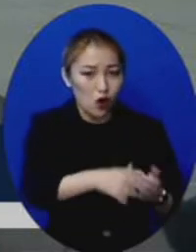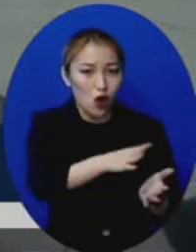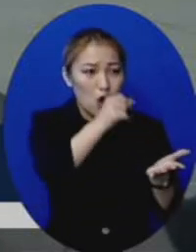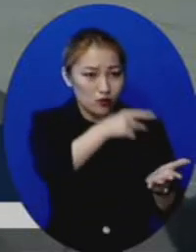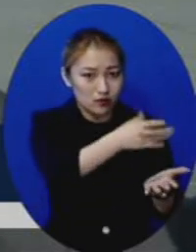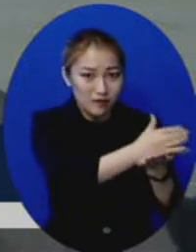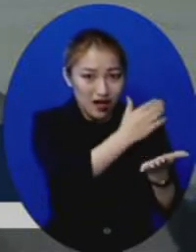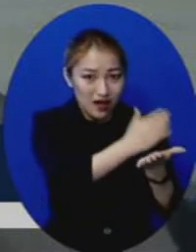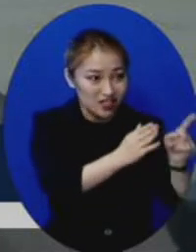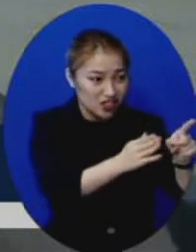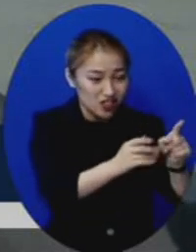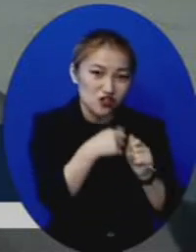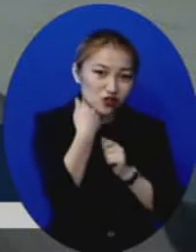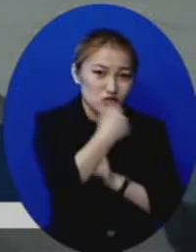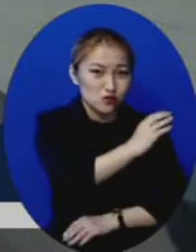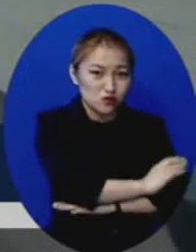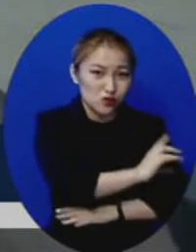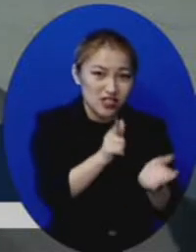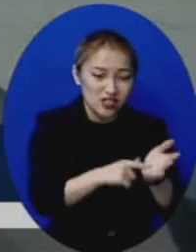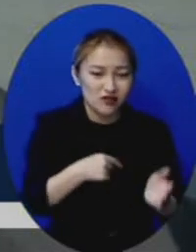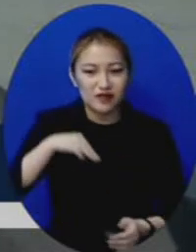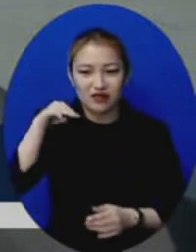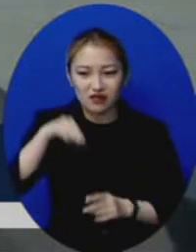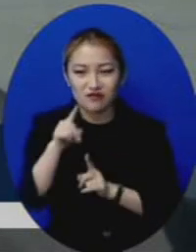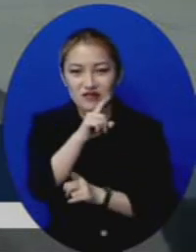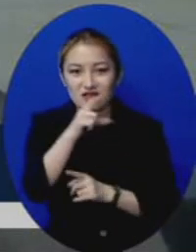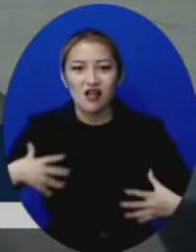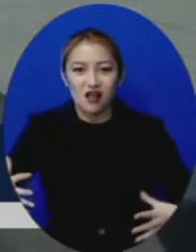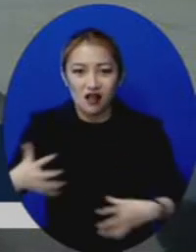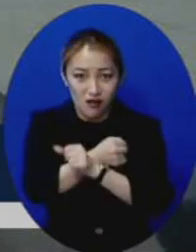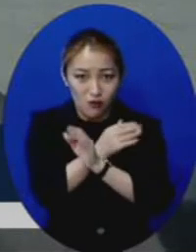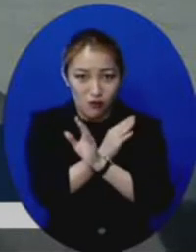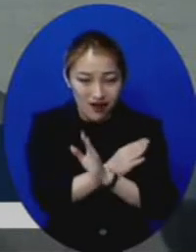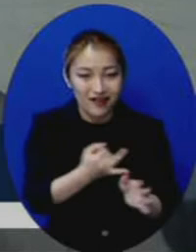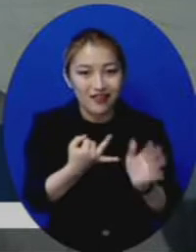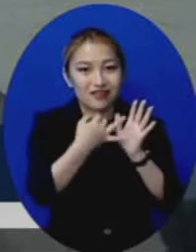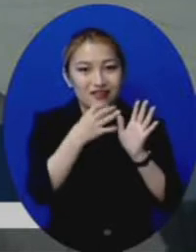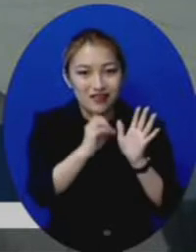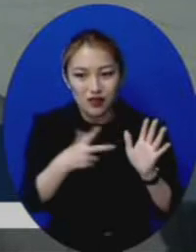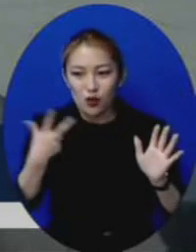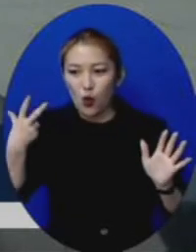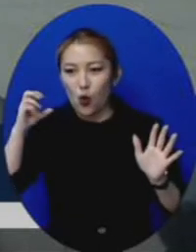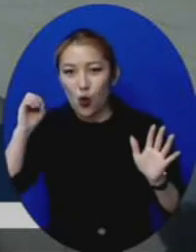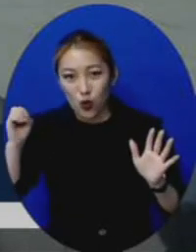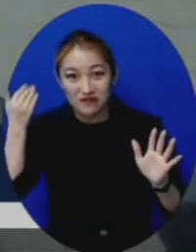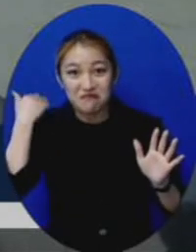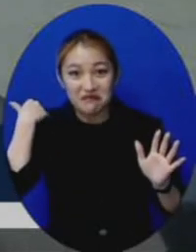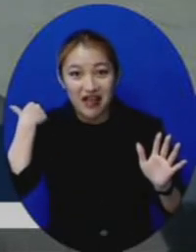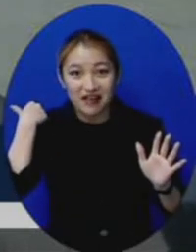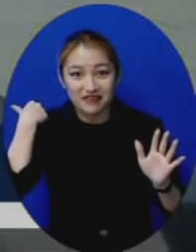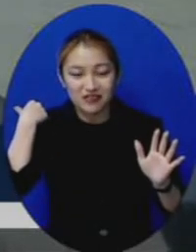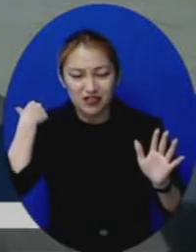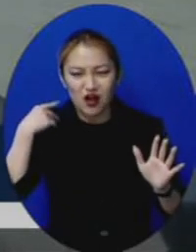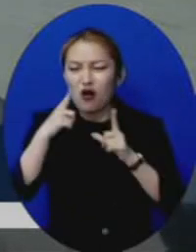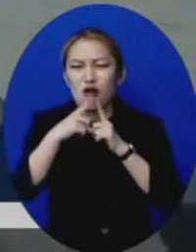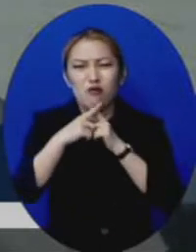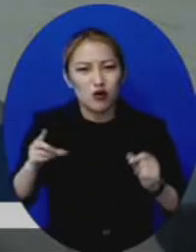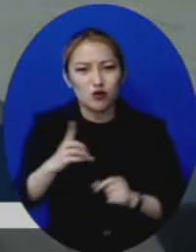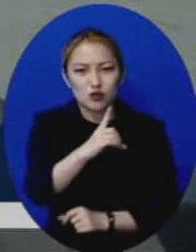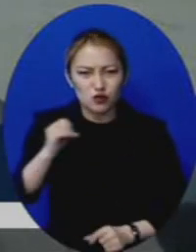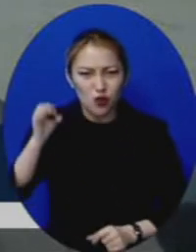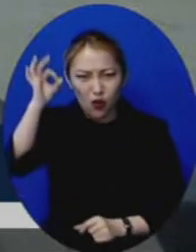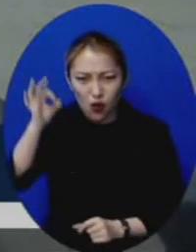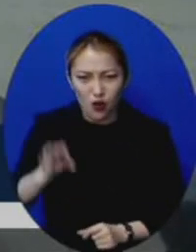оюутан хүүхдэд сурахын тулд тэтгэрийн зээлээ авсан. Зээлээ авчаад нэг 70-30-аар авдаг байсан. Тэгэхээр би бүр болоод 100%